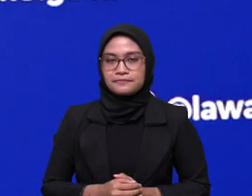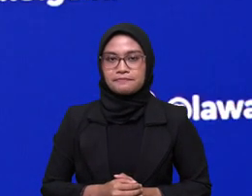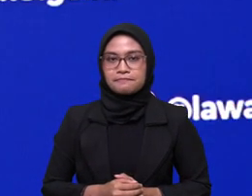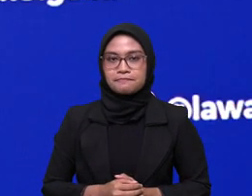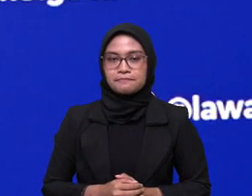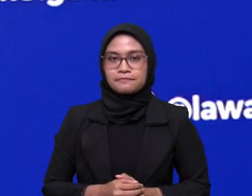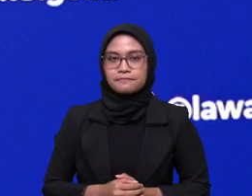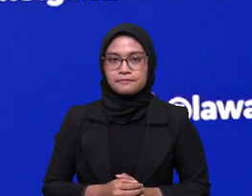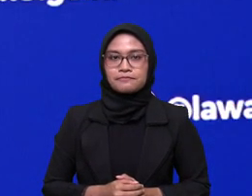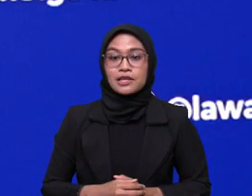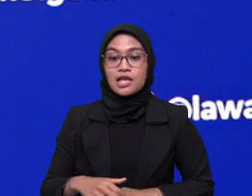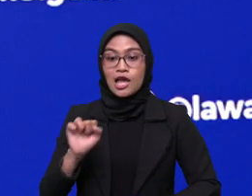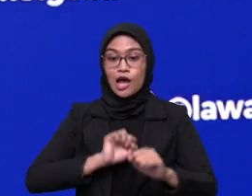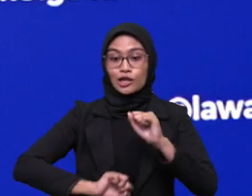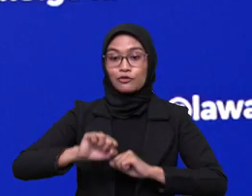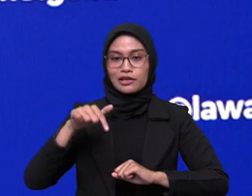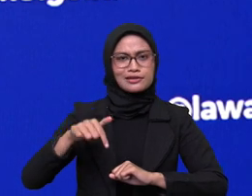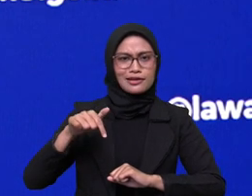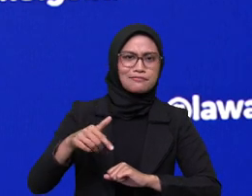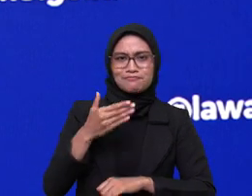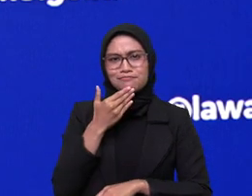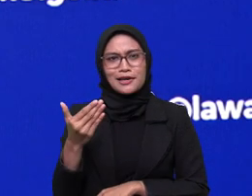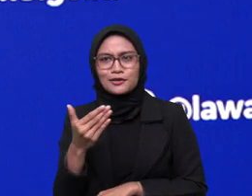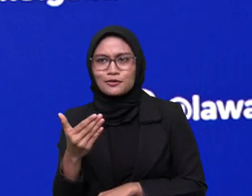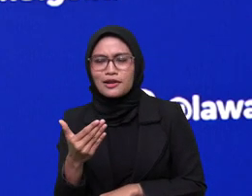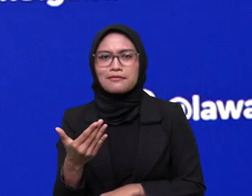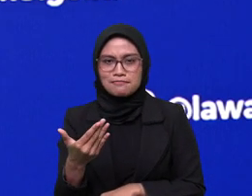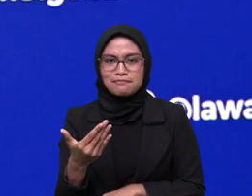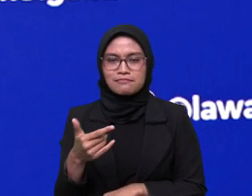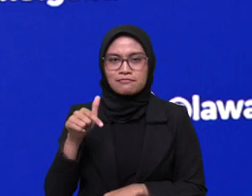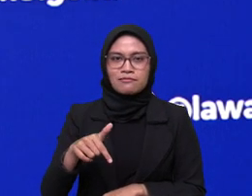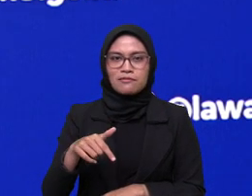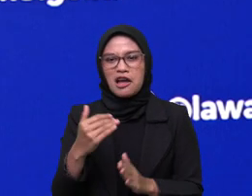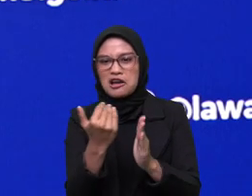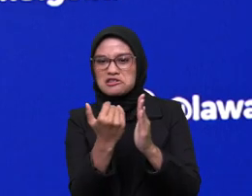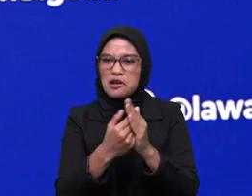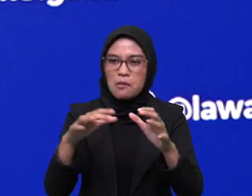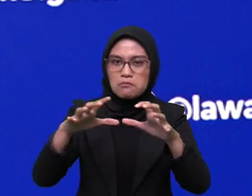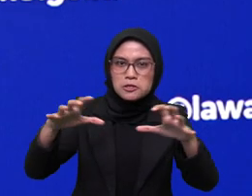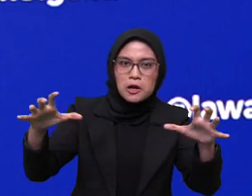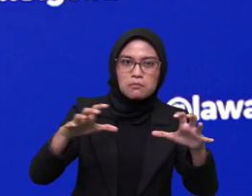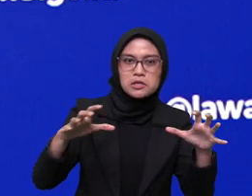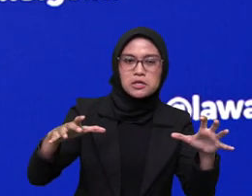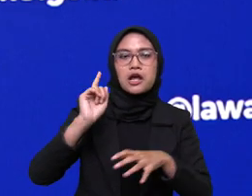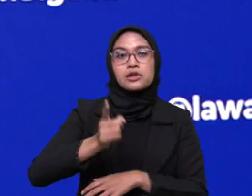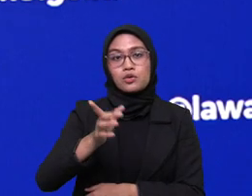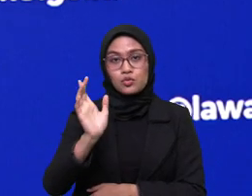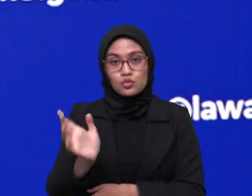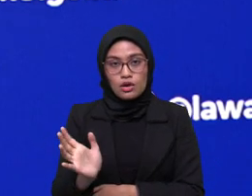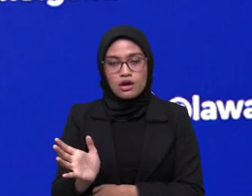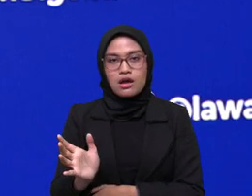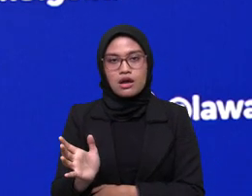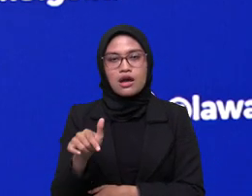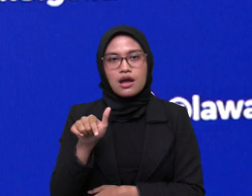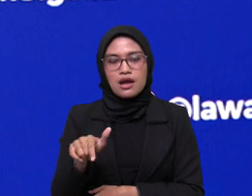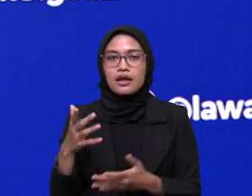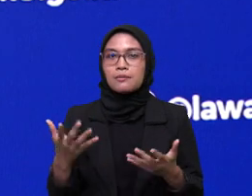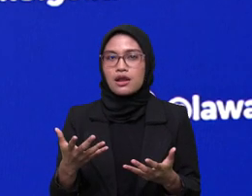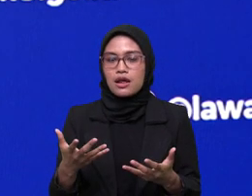masyarakat yang meningkat dan semakin banyaknya kegiatan berskala besar di Indonesia maka pemerintah kedepannya akan